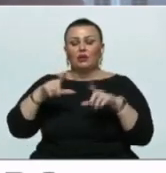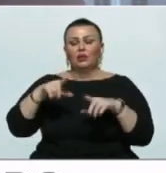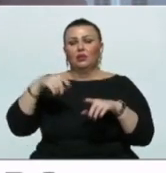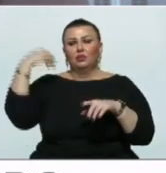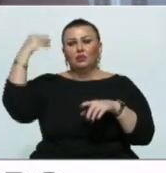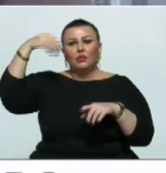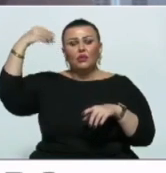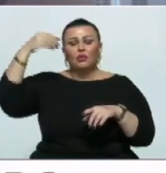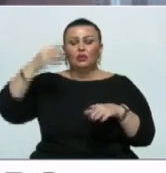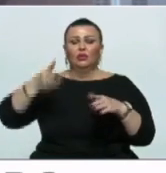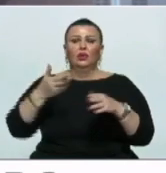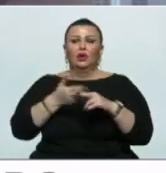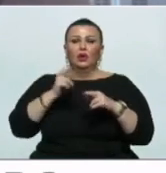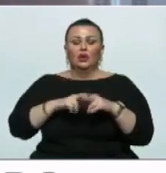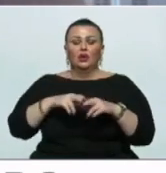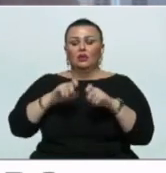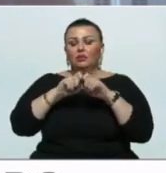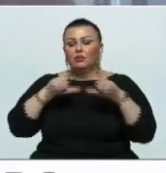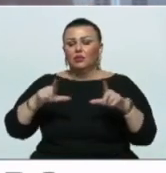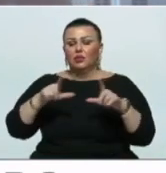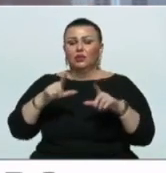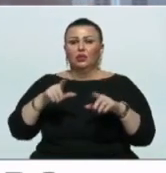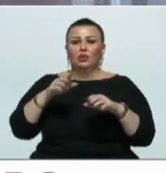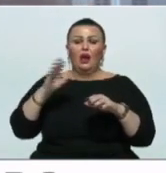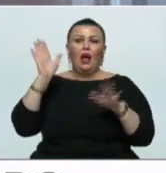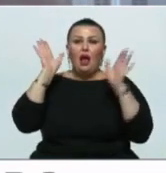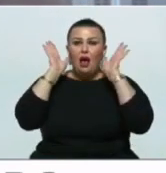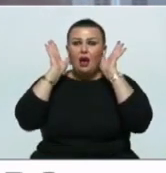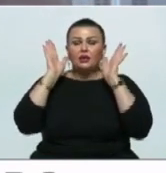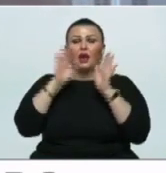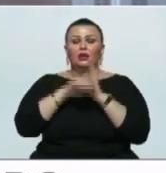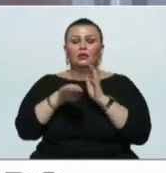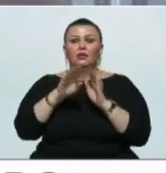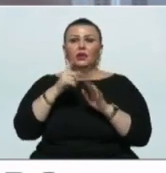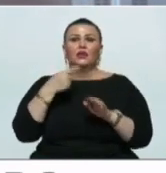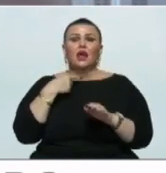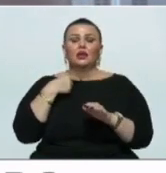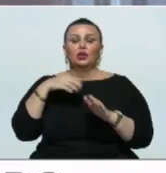camileriyle. Bunlar çok önemli. Ezan sesinin o topraklarda tekrar